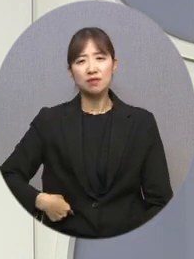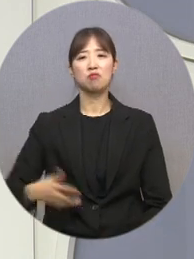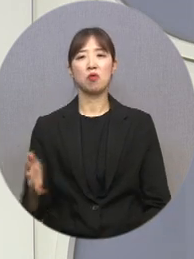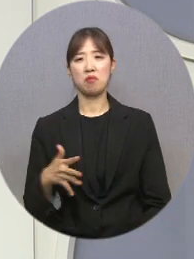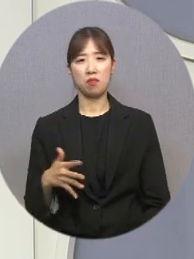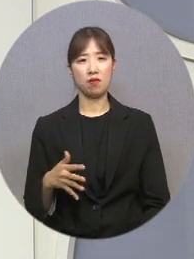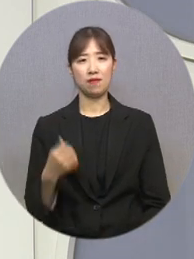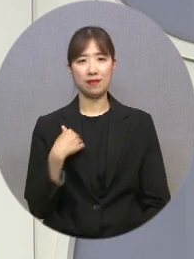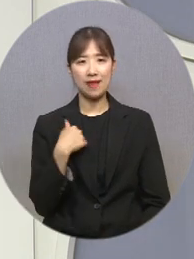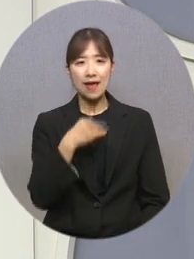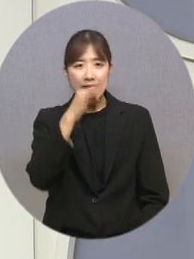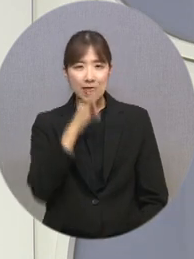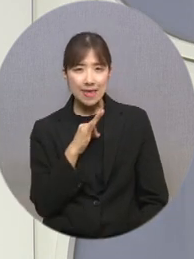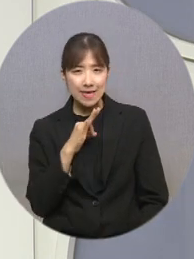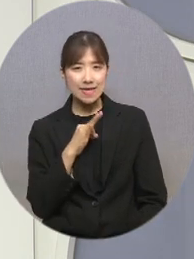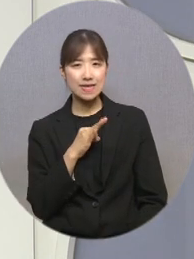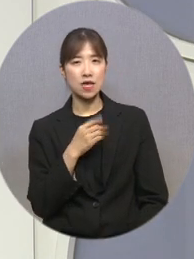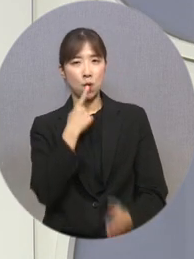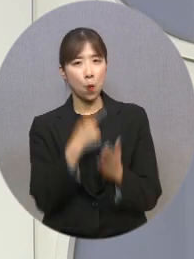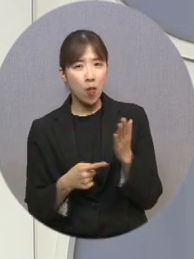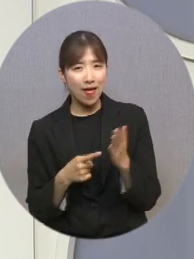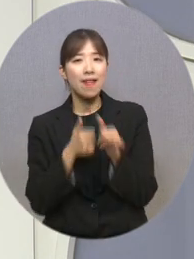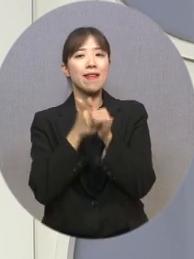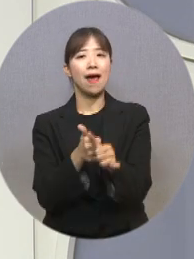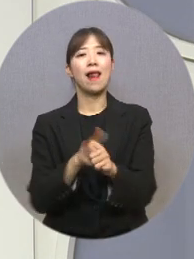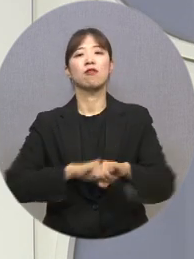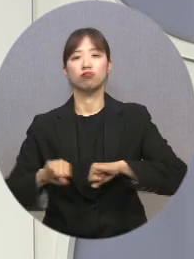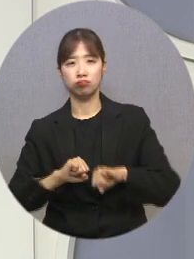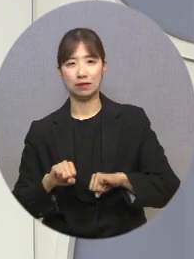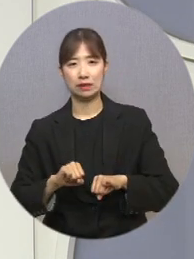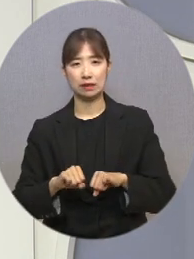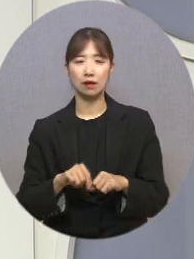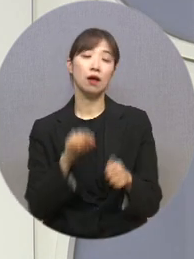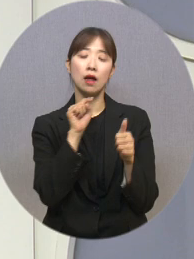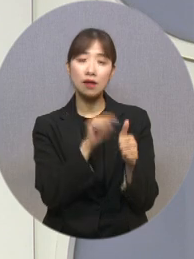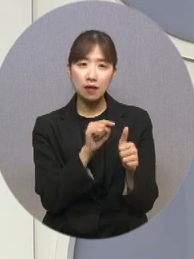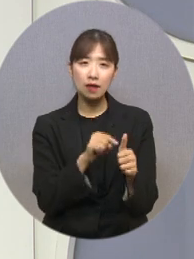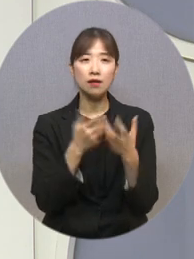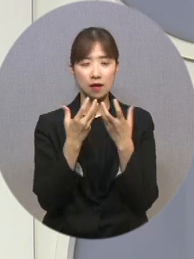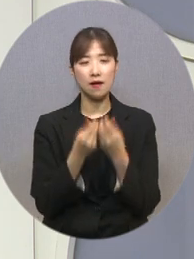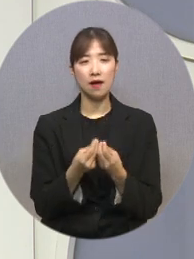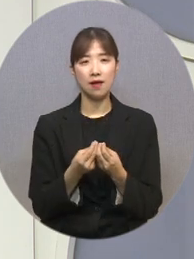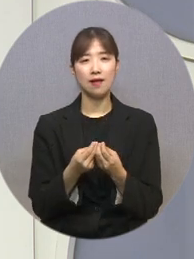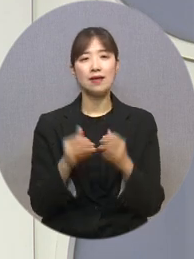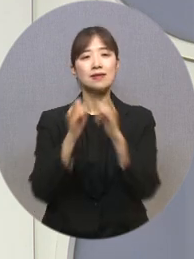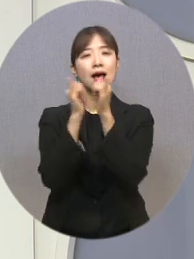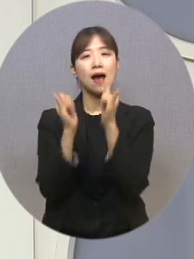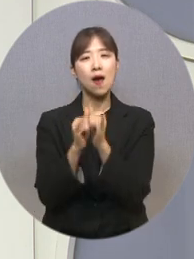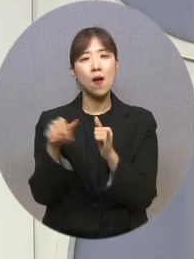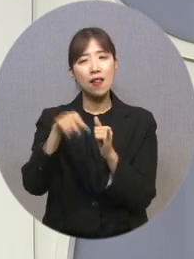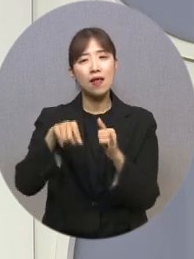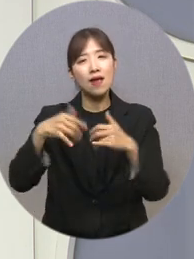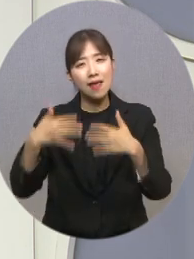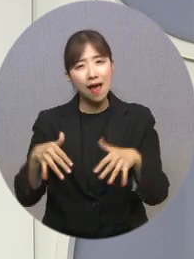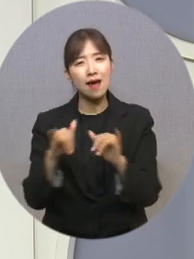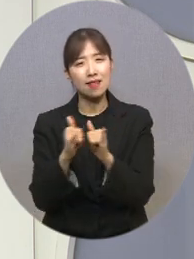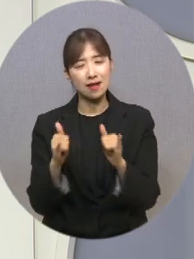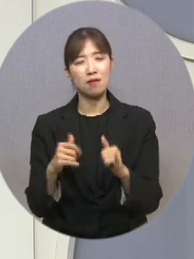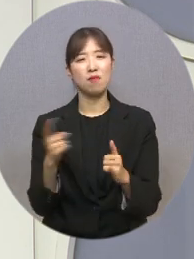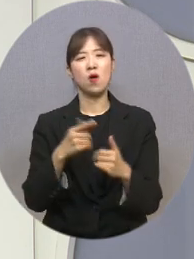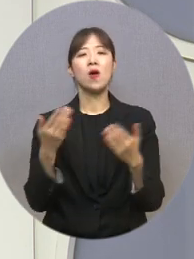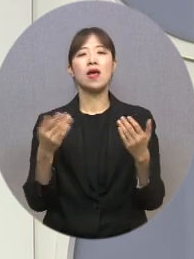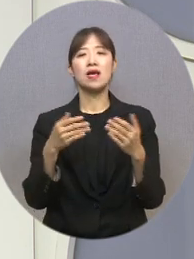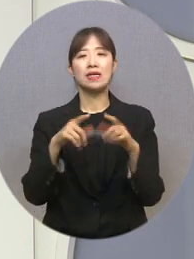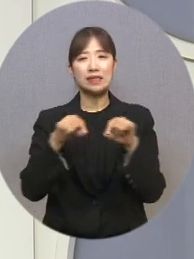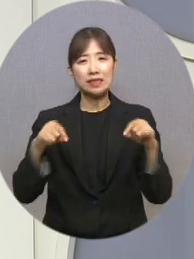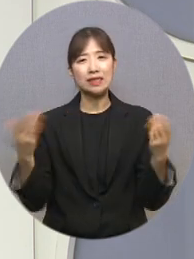이익과 손실에 따라 움직입니다. 그러니까 이제 그 사람들이 보면은 그 사회적 약자, 뭐 식당 종업원이라든지